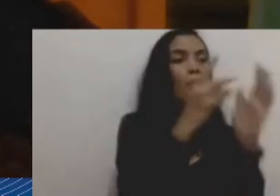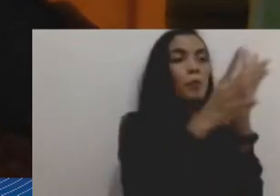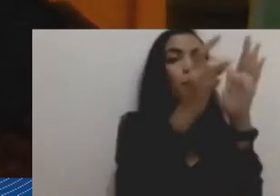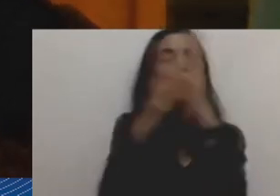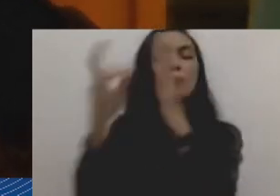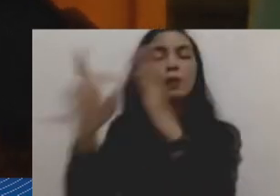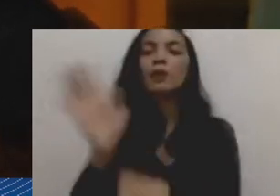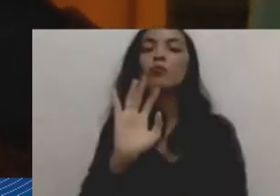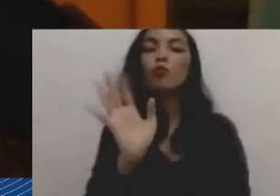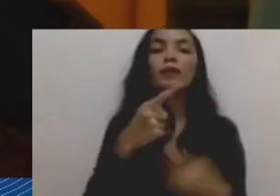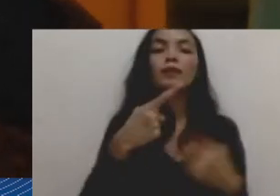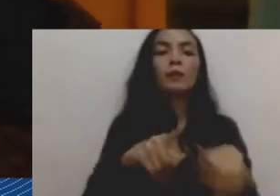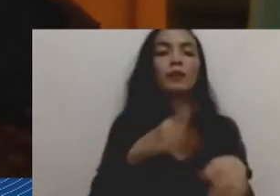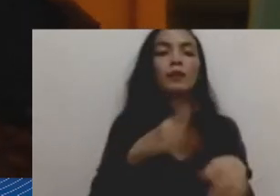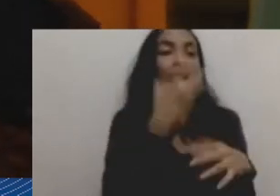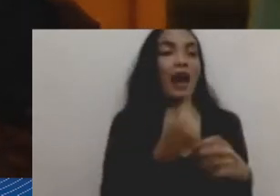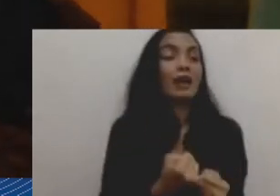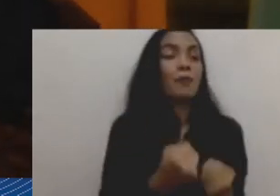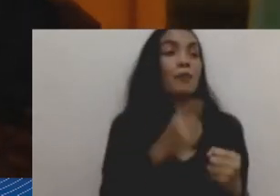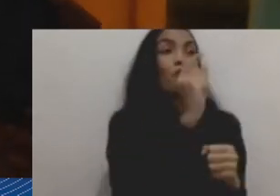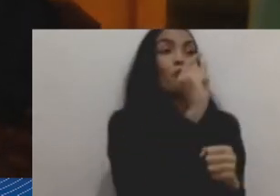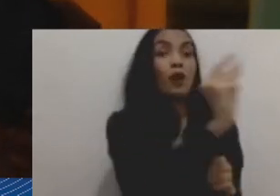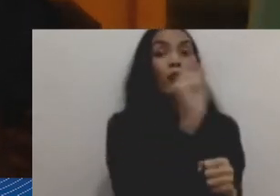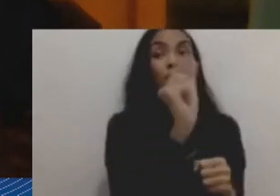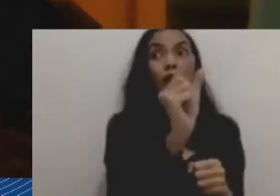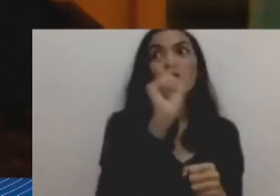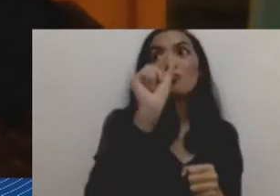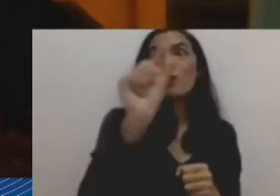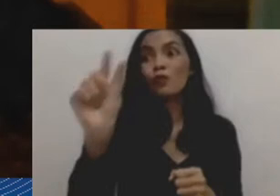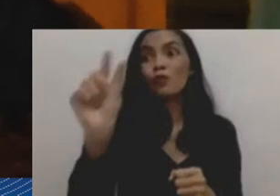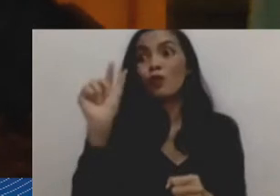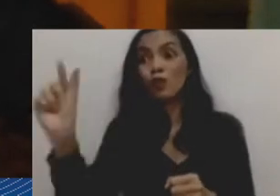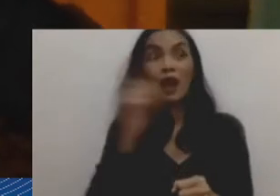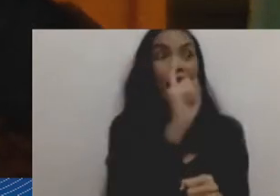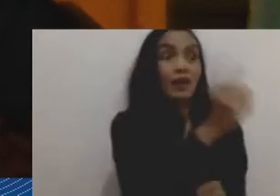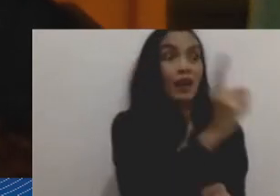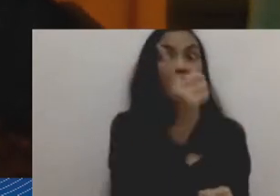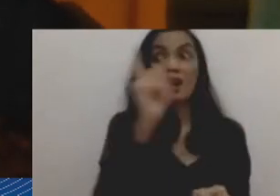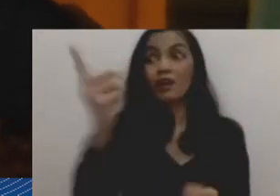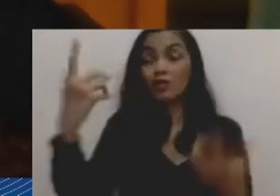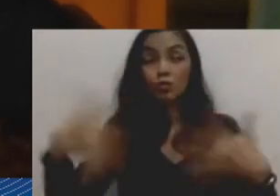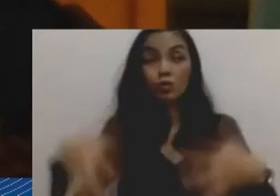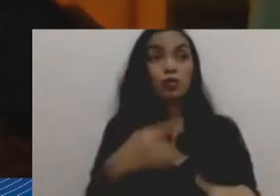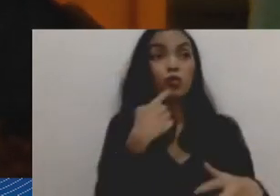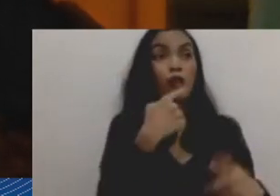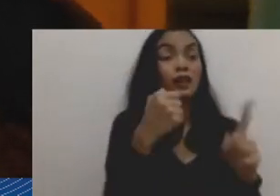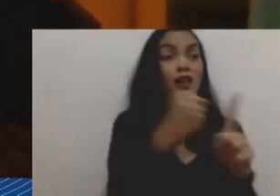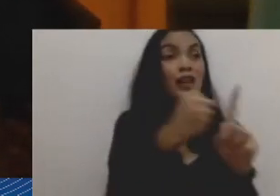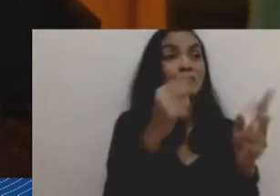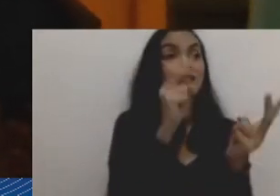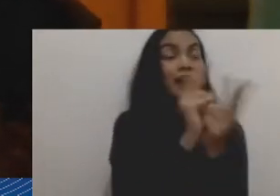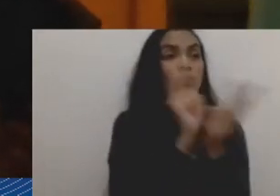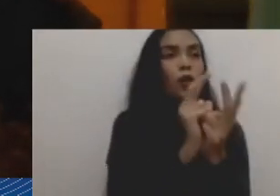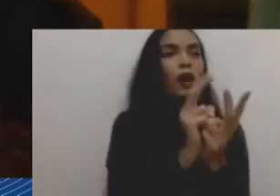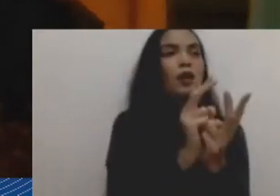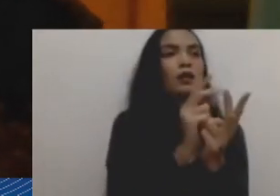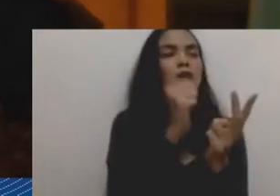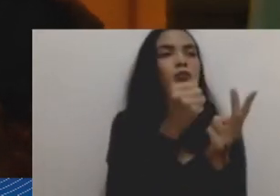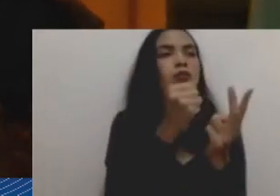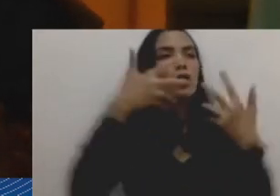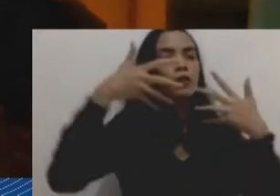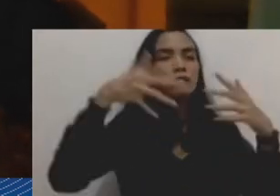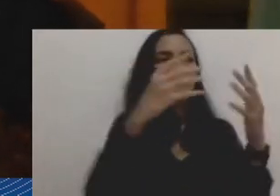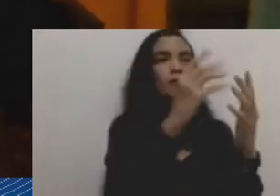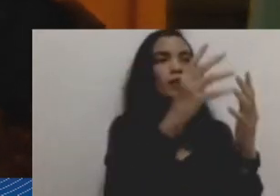mensinkronize, mengharmonisasi, agar pasal-pasal menyangkut kekerasan seksual di dalam hukum Indonesia itu